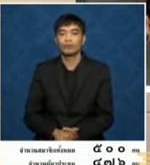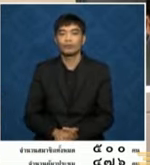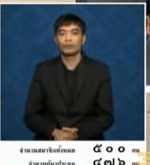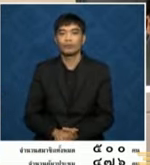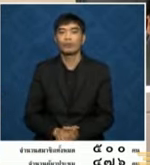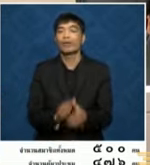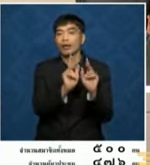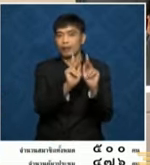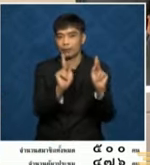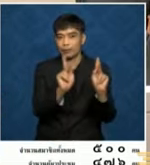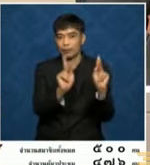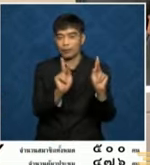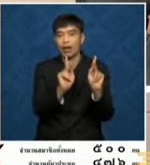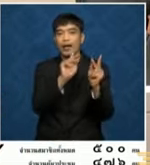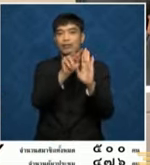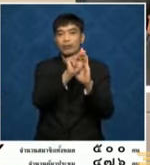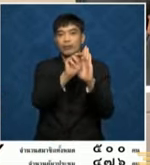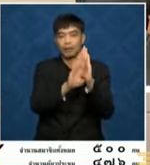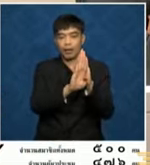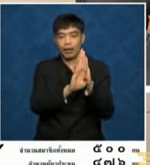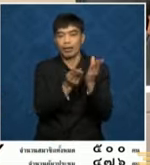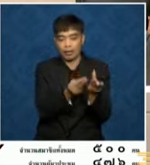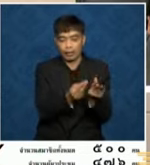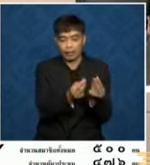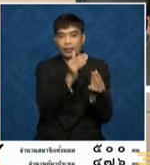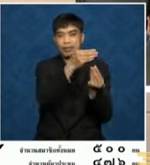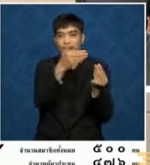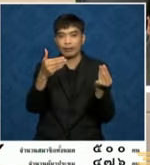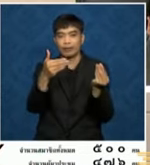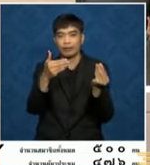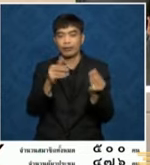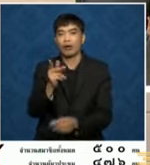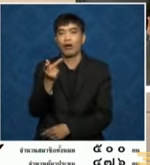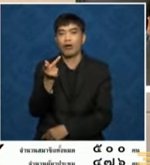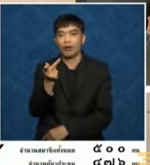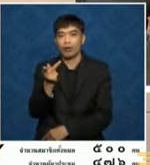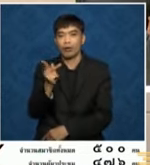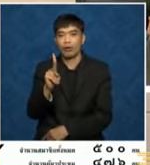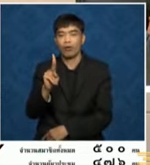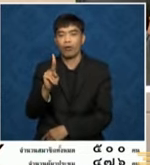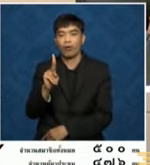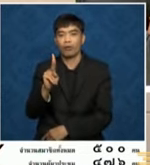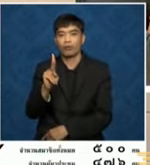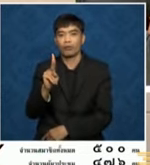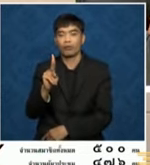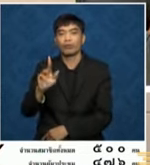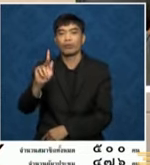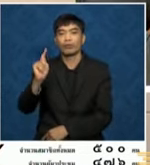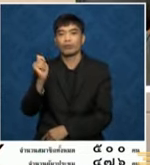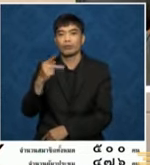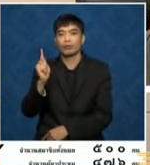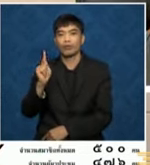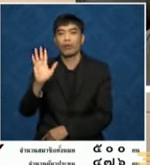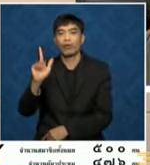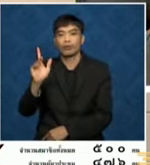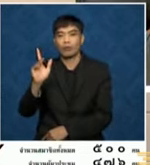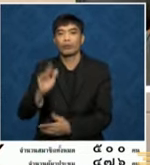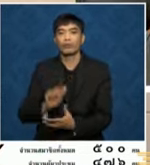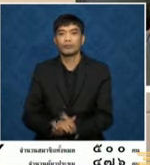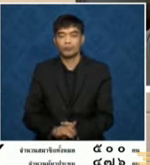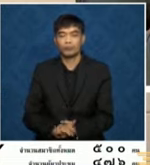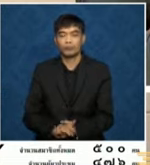คณะกรรมการนโยบายที่ดินแห่งชาตินั้นที่เรียกว่าคทช.เป็นโครงการที่ดีครับเป็นหน่